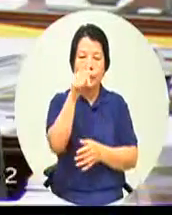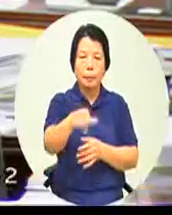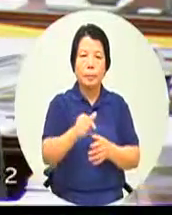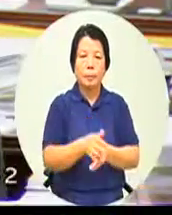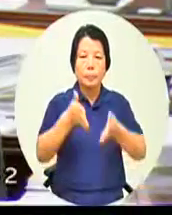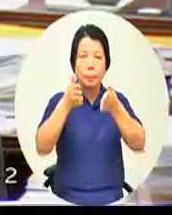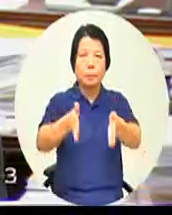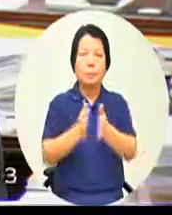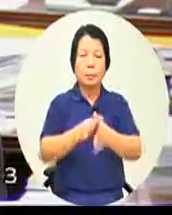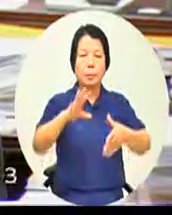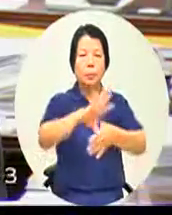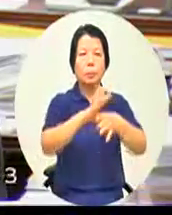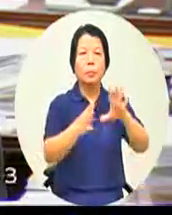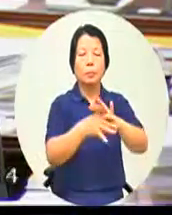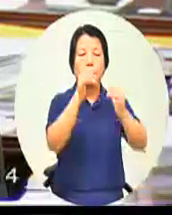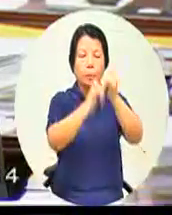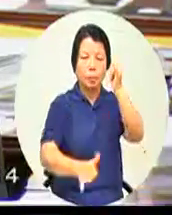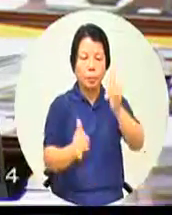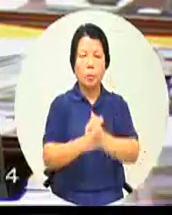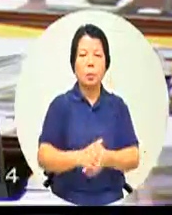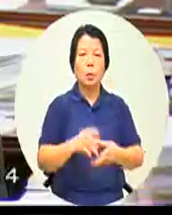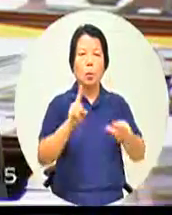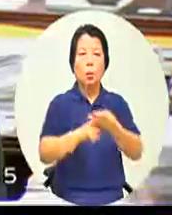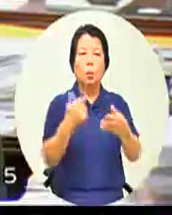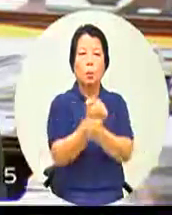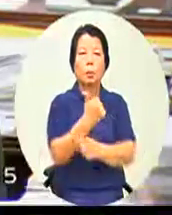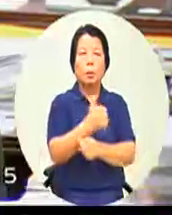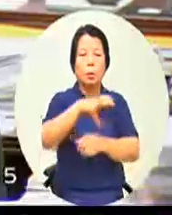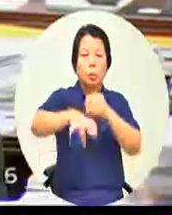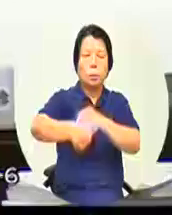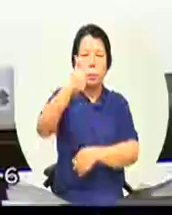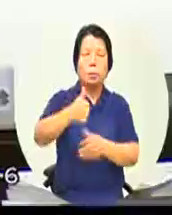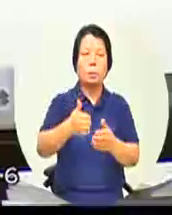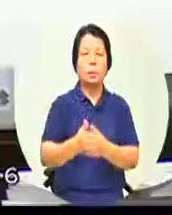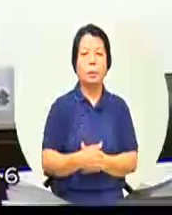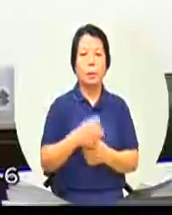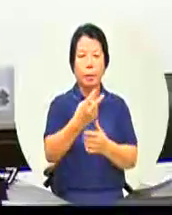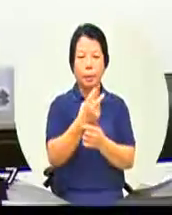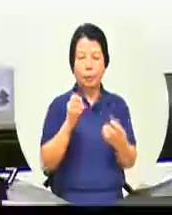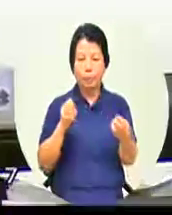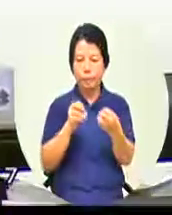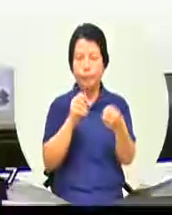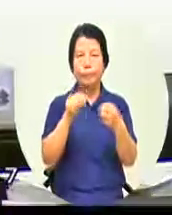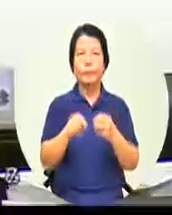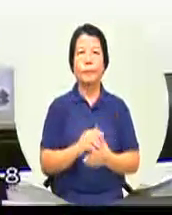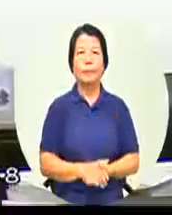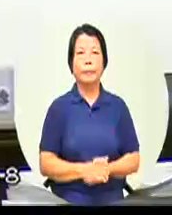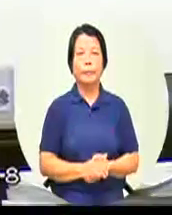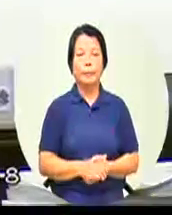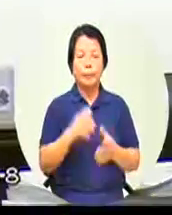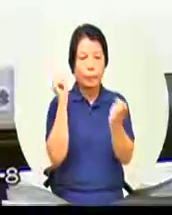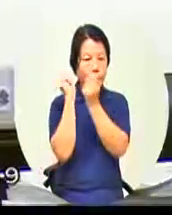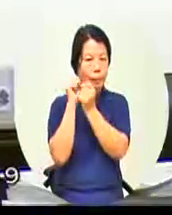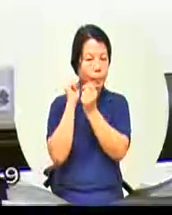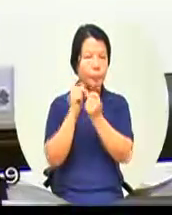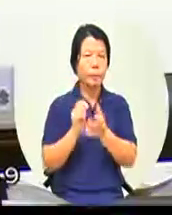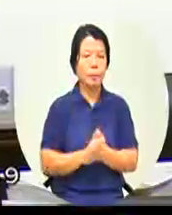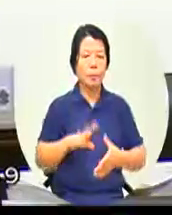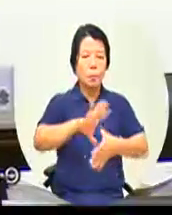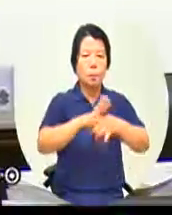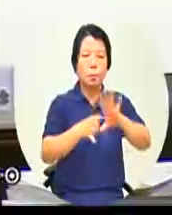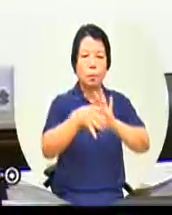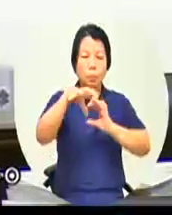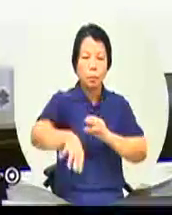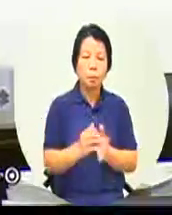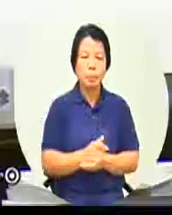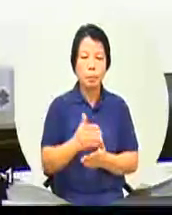化历史来跟王代理局长做一些探讨了哈。那最近，好，文化部哈核